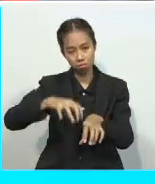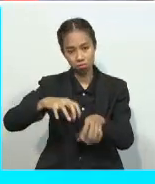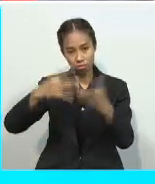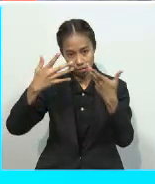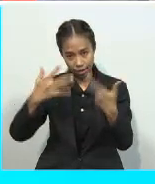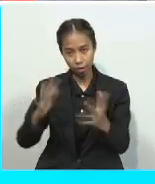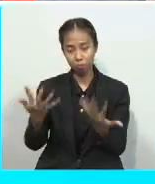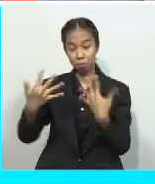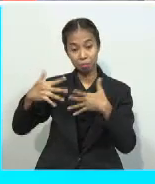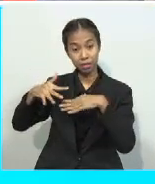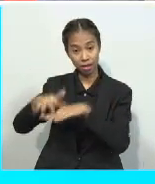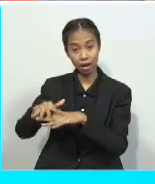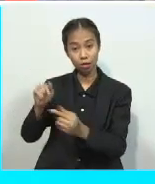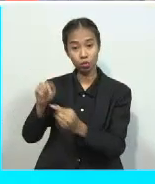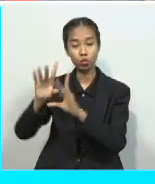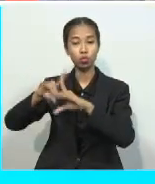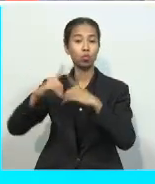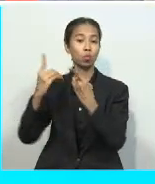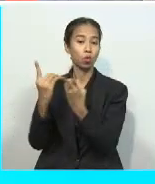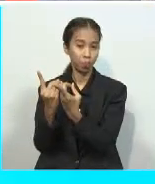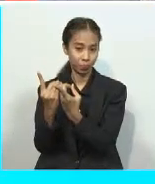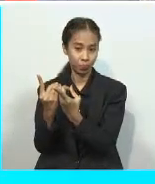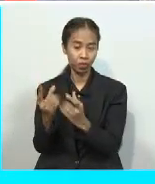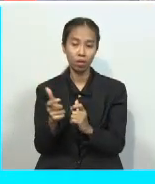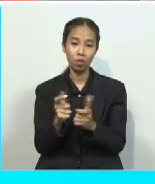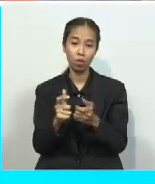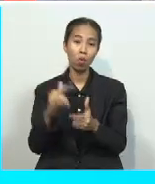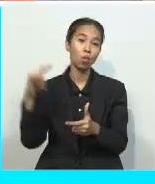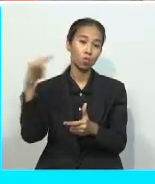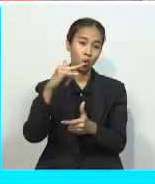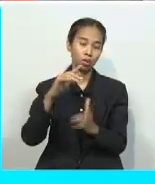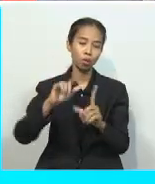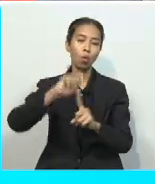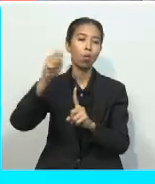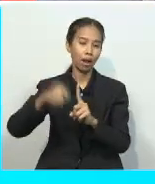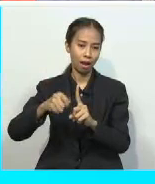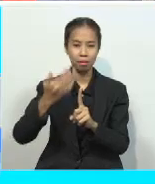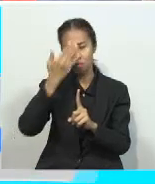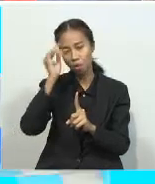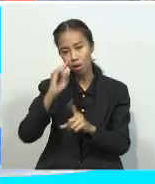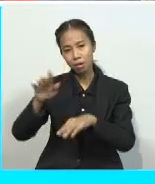ได้มีการประสานนะครับชมรมโดรนของจังหวัดนครราชสีมาเพื่อระดมโดรน